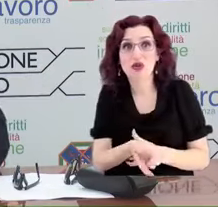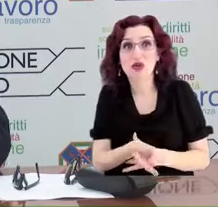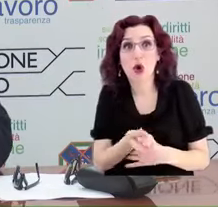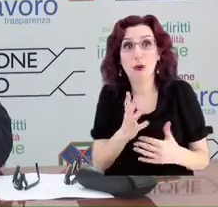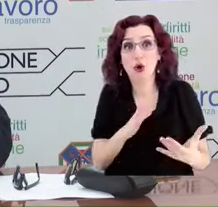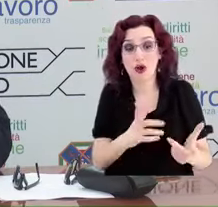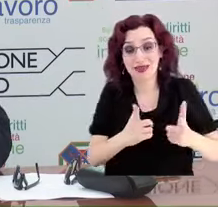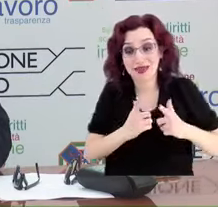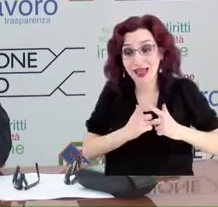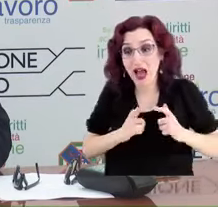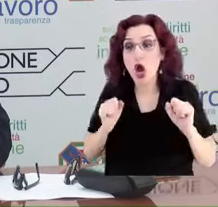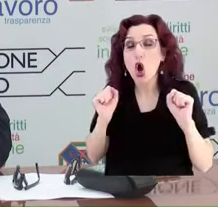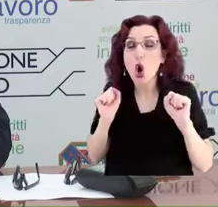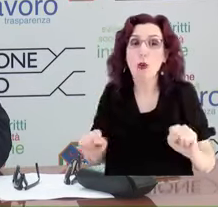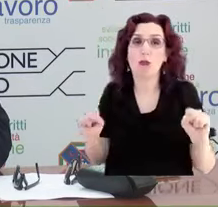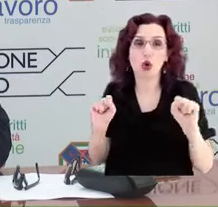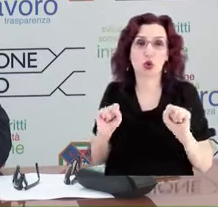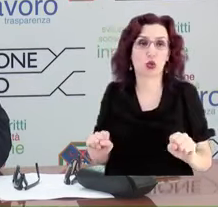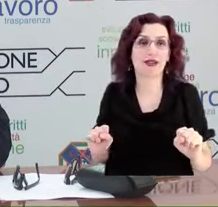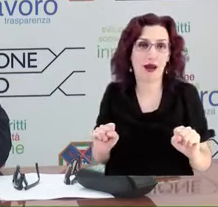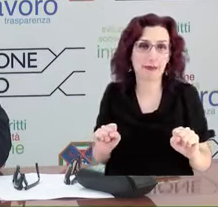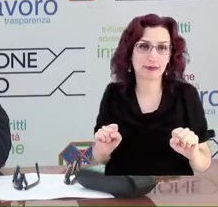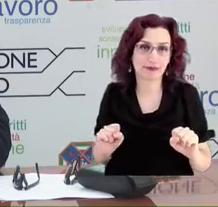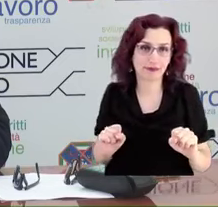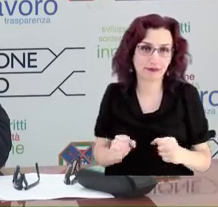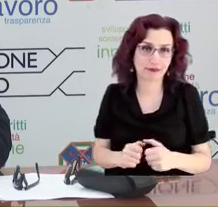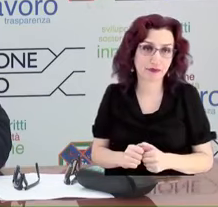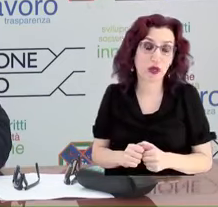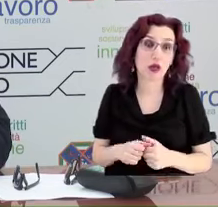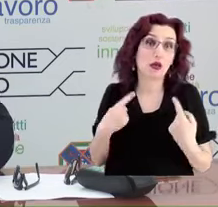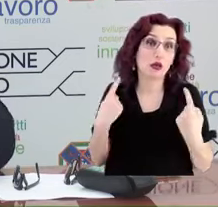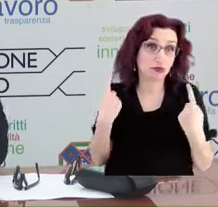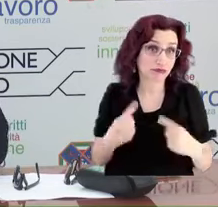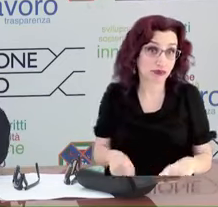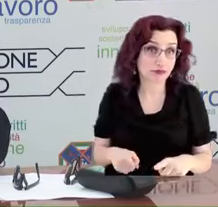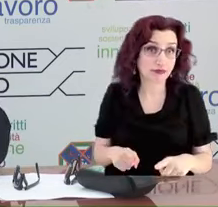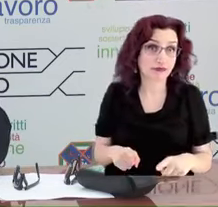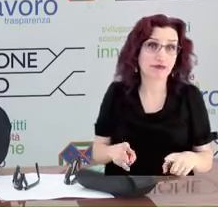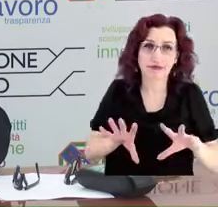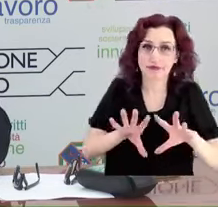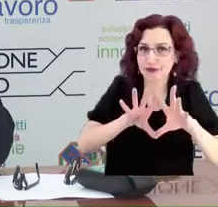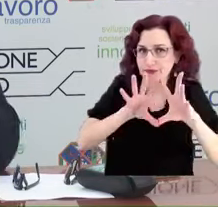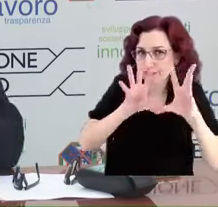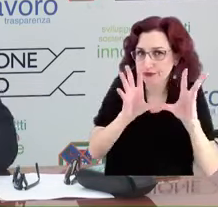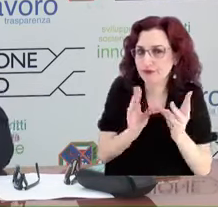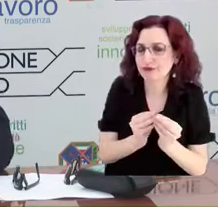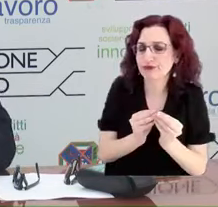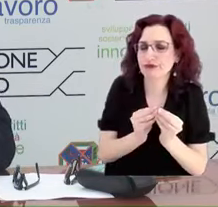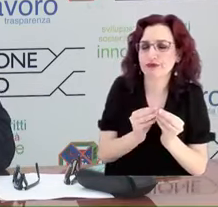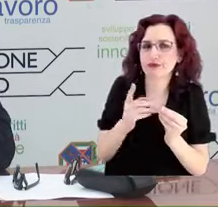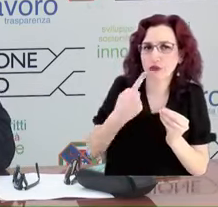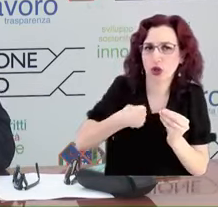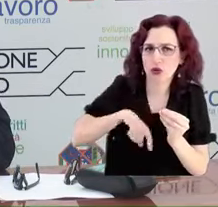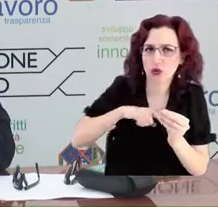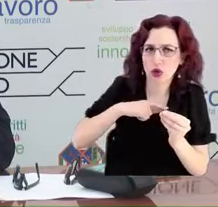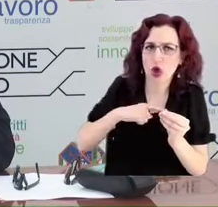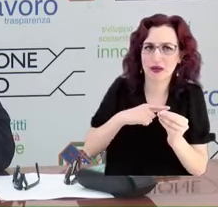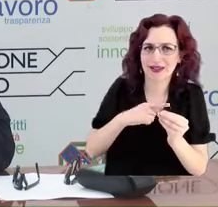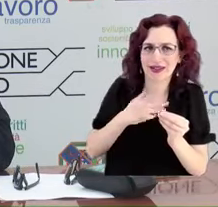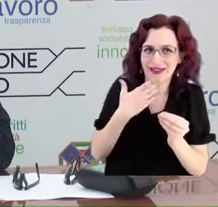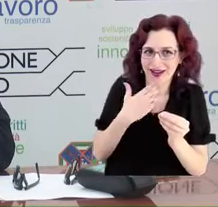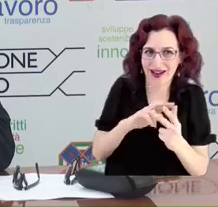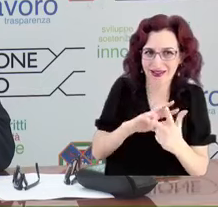opportunità e quindi questo è il senso con cui noi abbiamo poi agito e abbiamo lavorato